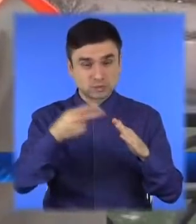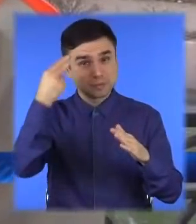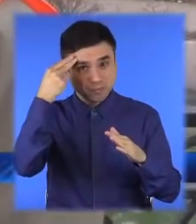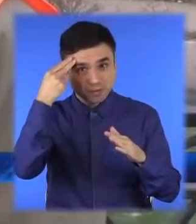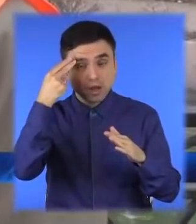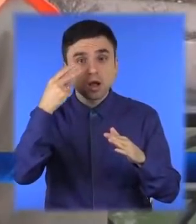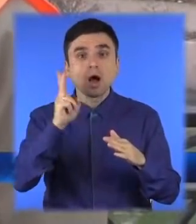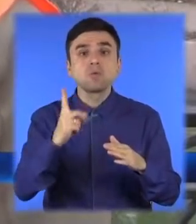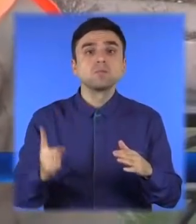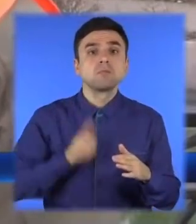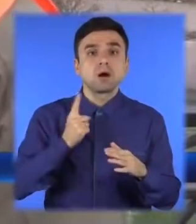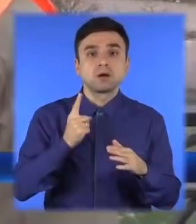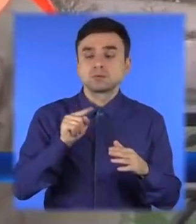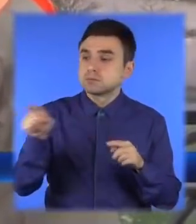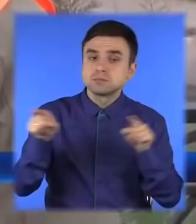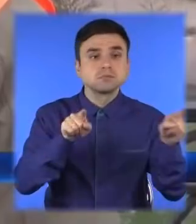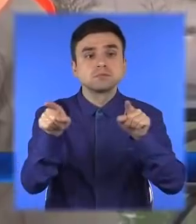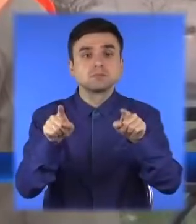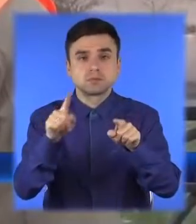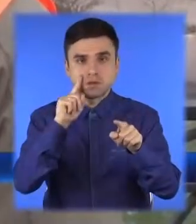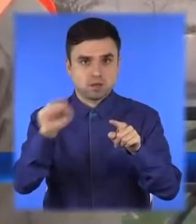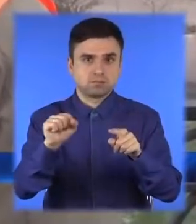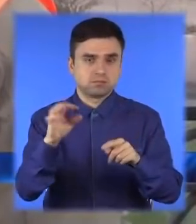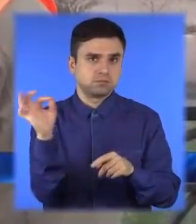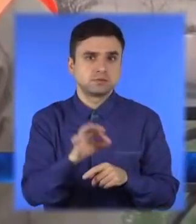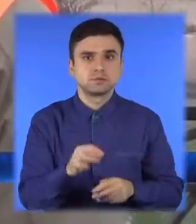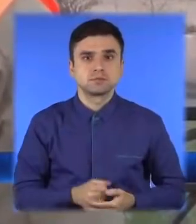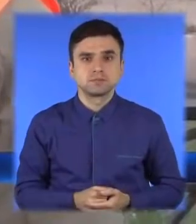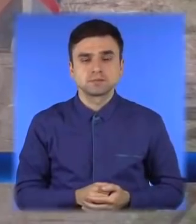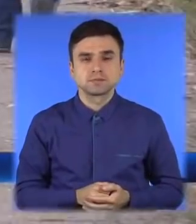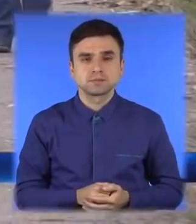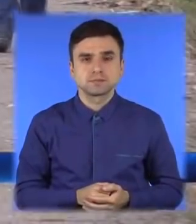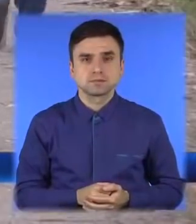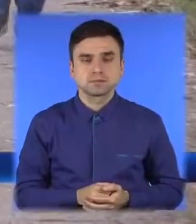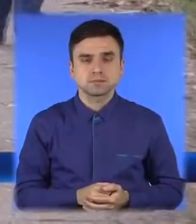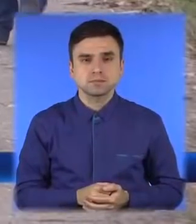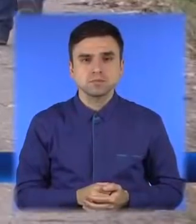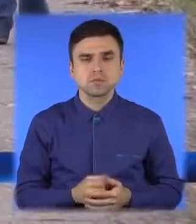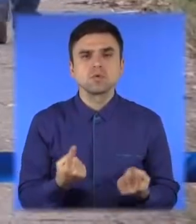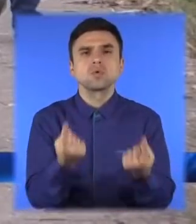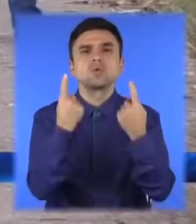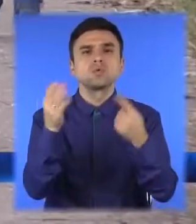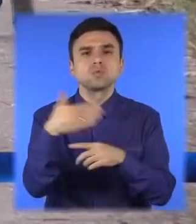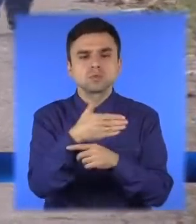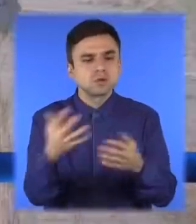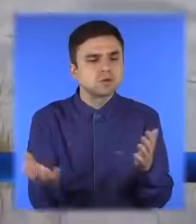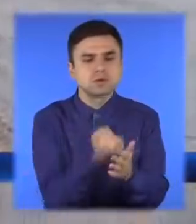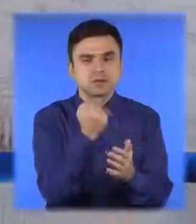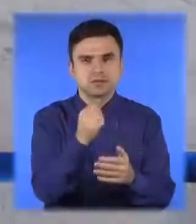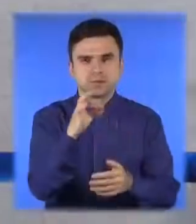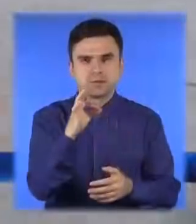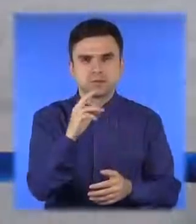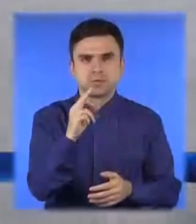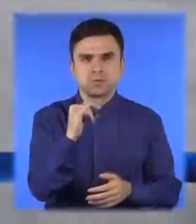раз вот и можно проявить свое мастерство и определить самых лучших и сильнейших спортсменов. Найбільшим екземпляром, який вдалося виловити, став